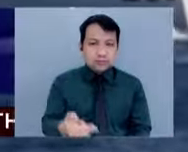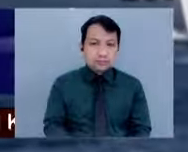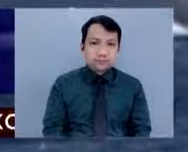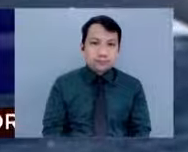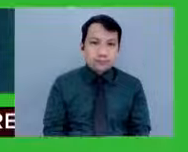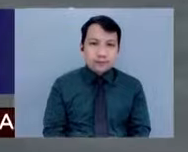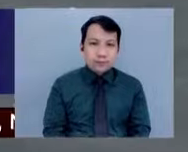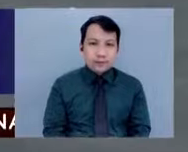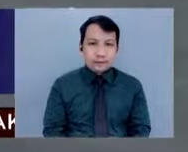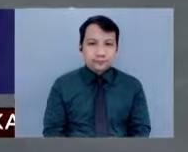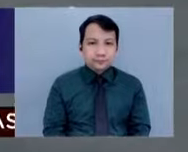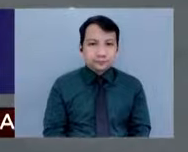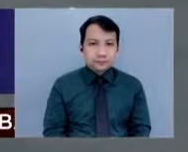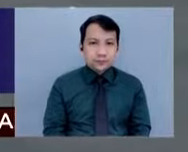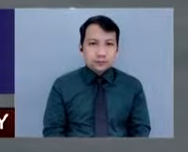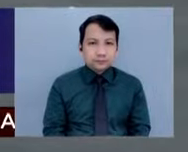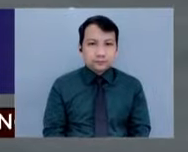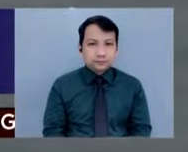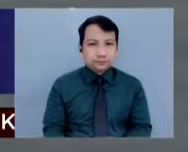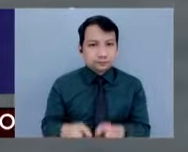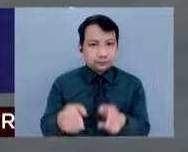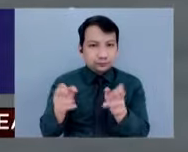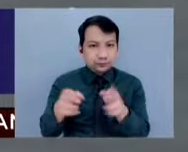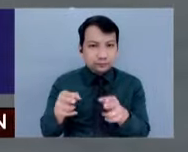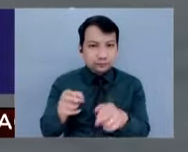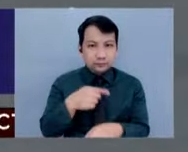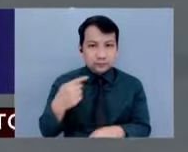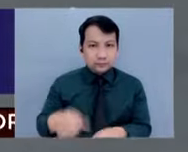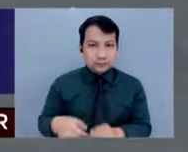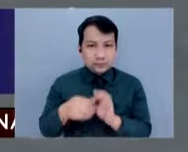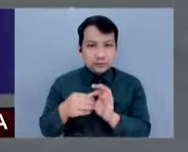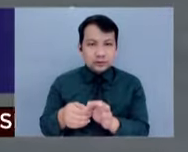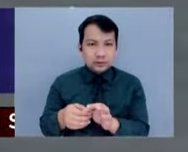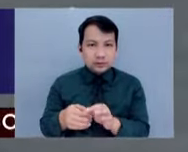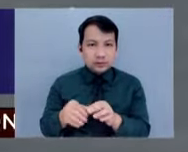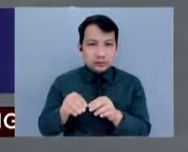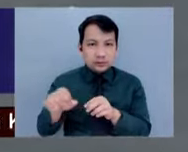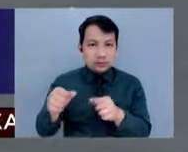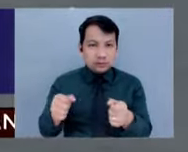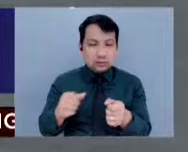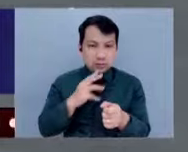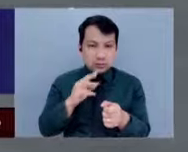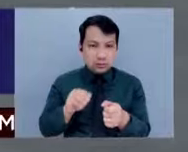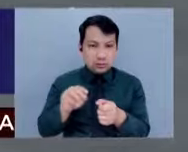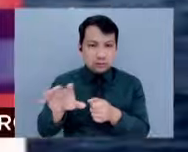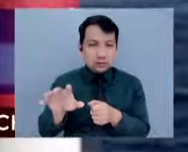Maikli lang ang video na inilabas ng China Coast Guard sa pambobomba nila ng tubig sa